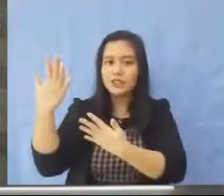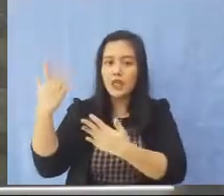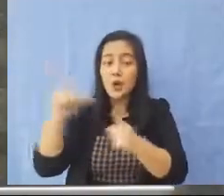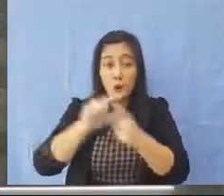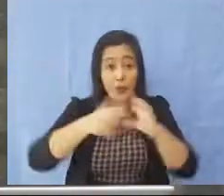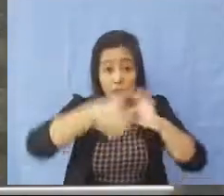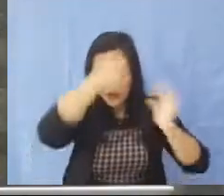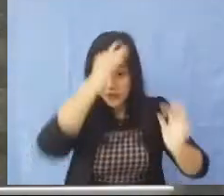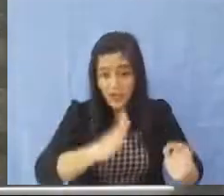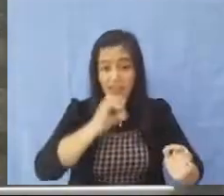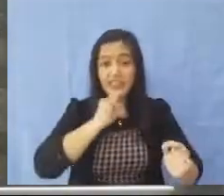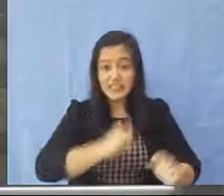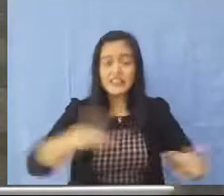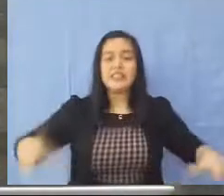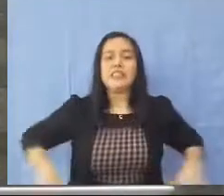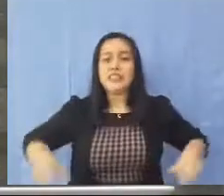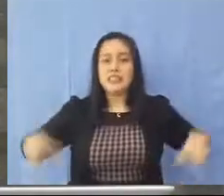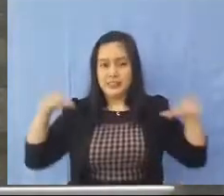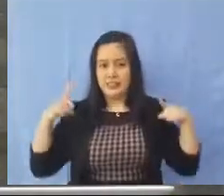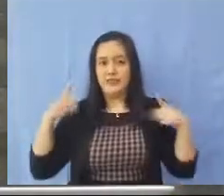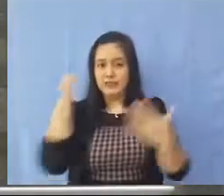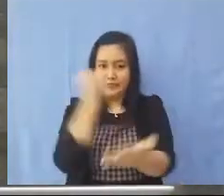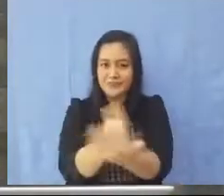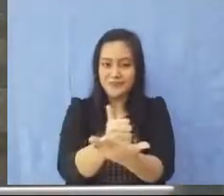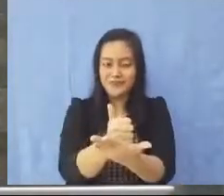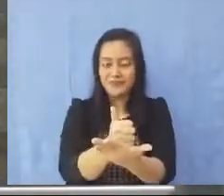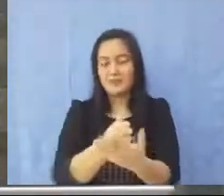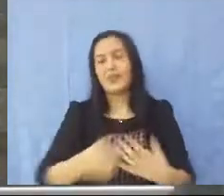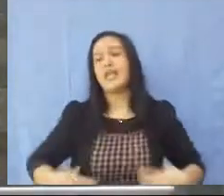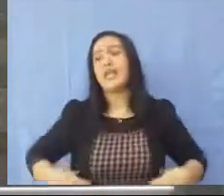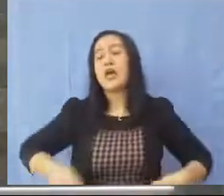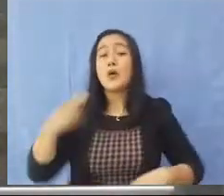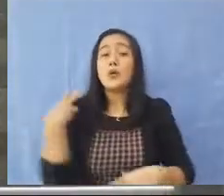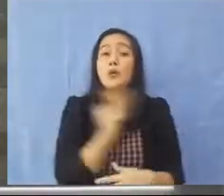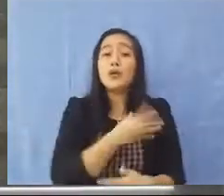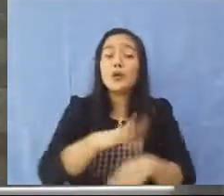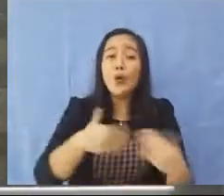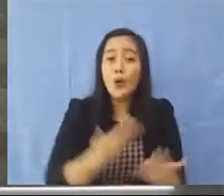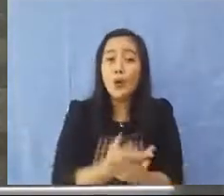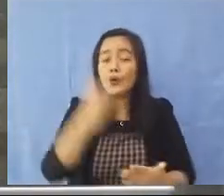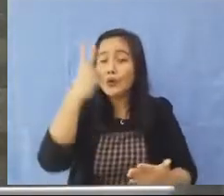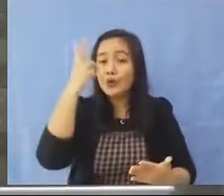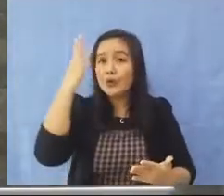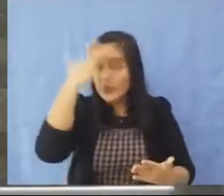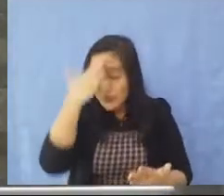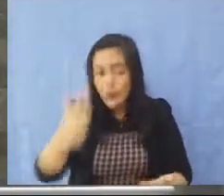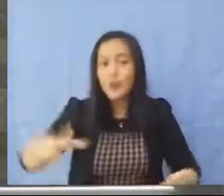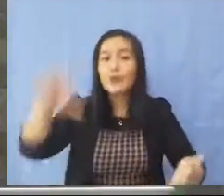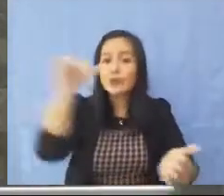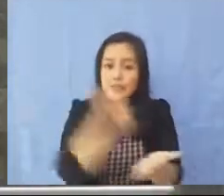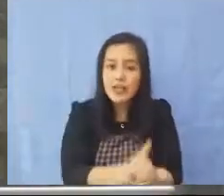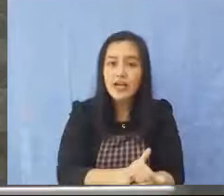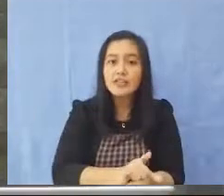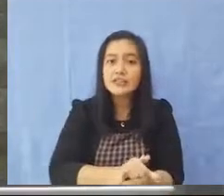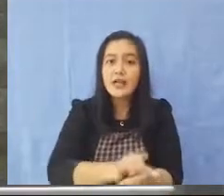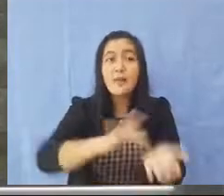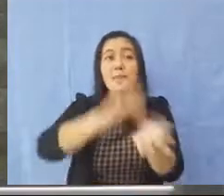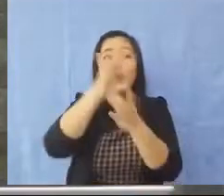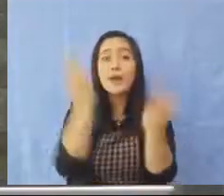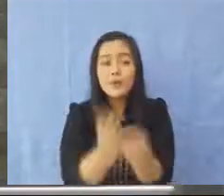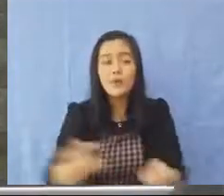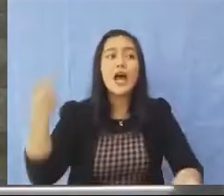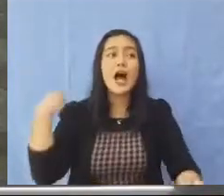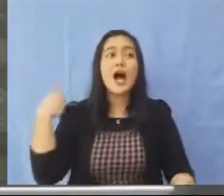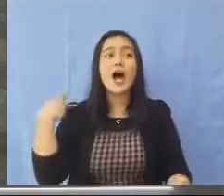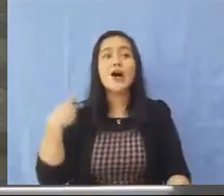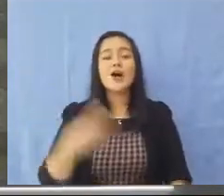ang kabuuan ng salita ng Diyos, we all know that the books of the Bible is, we have 66 books sa ating mong tinatawag na Biblia, and every